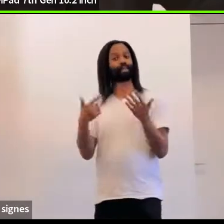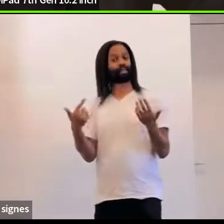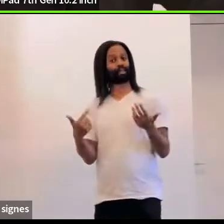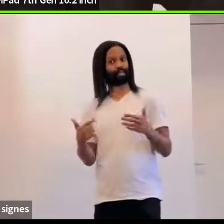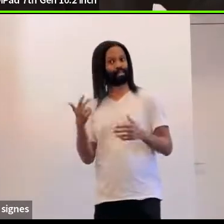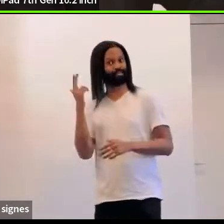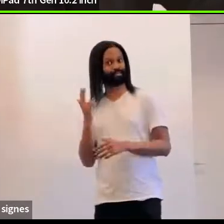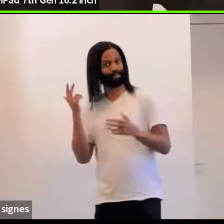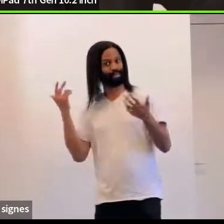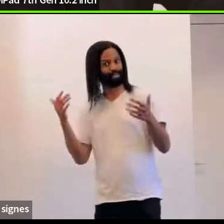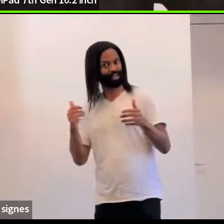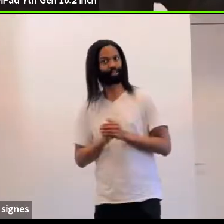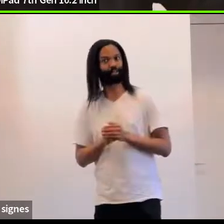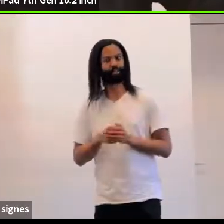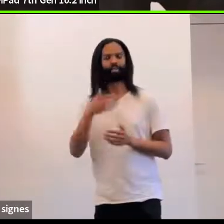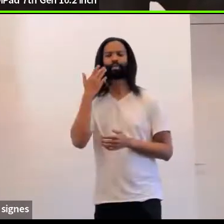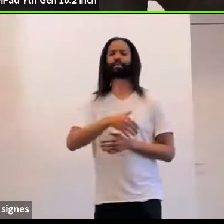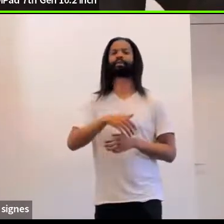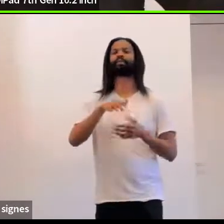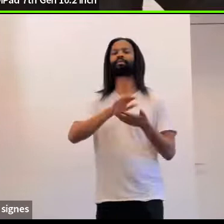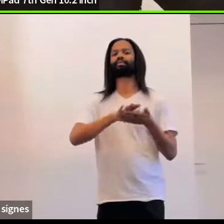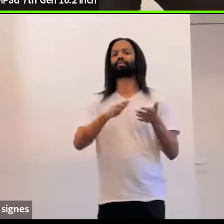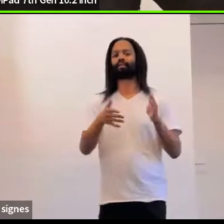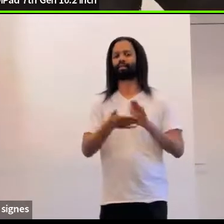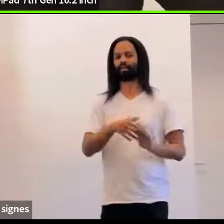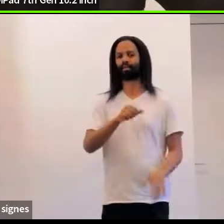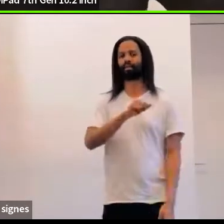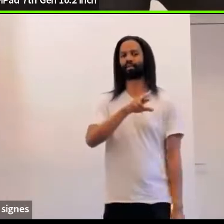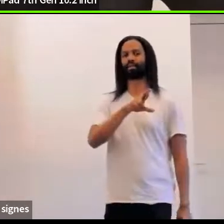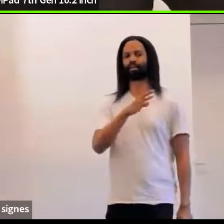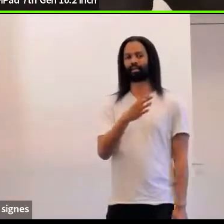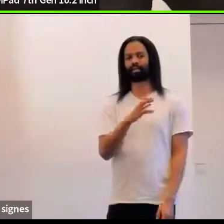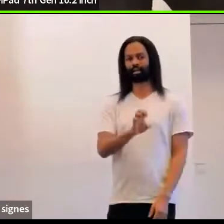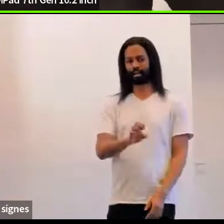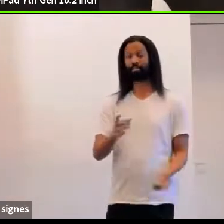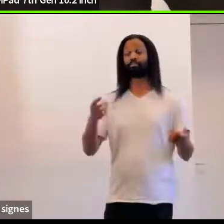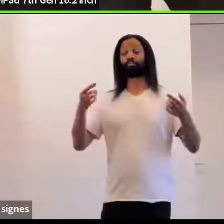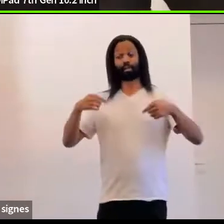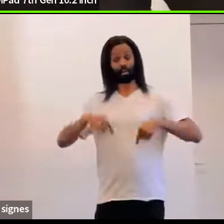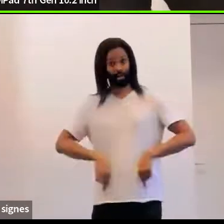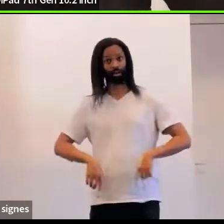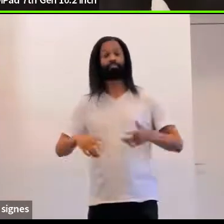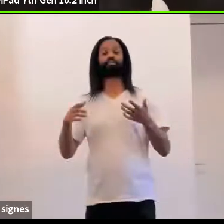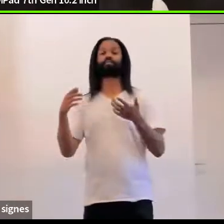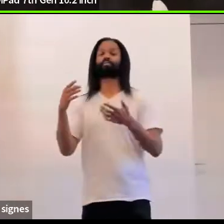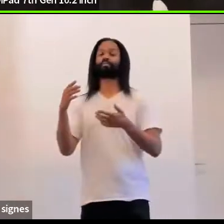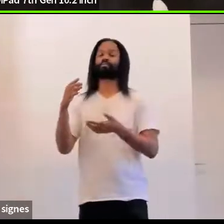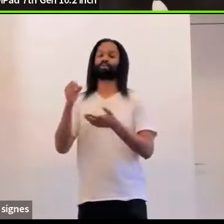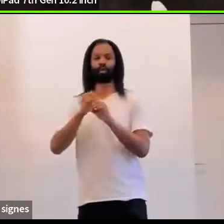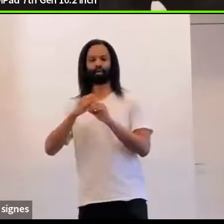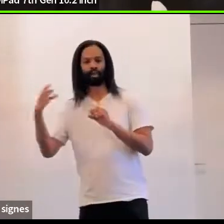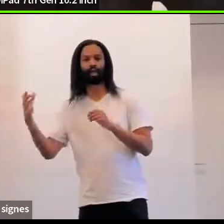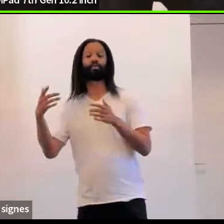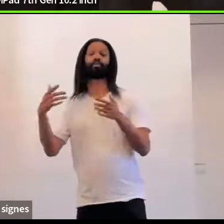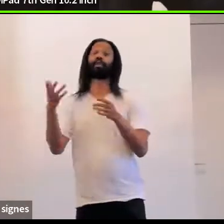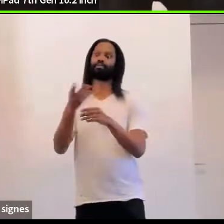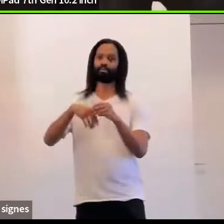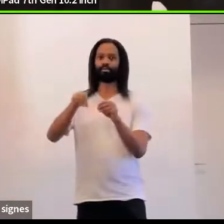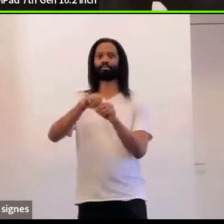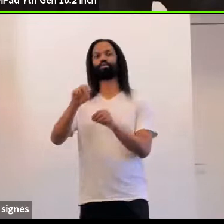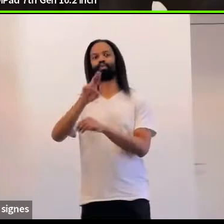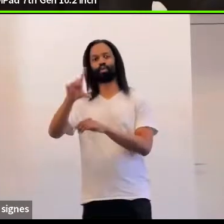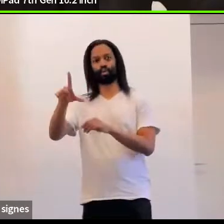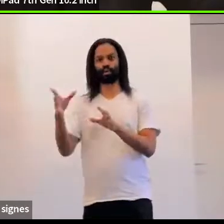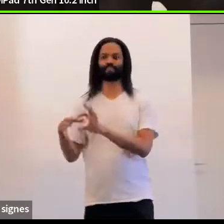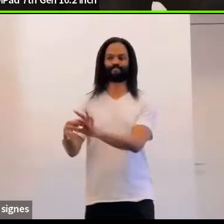lancée par l'association ARS, l'État, les collectivités, avec l'appui de l'Université Lorraine. Dans les suites de cette